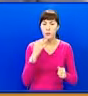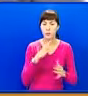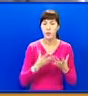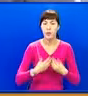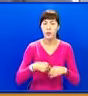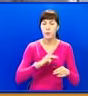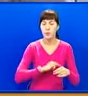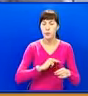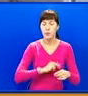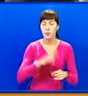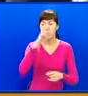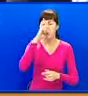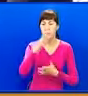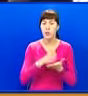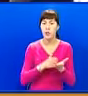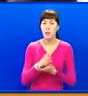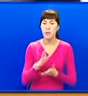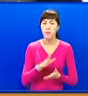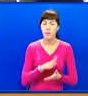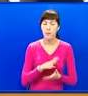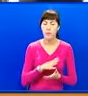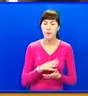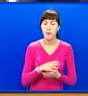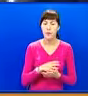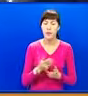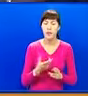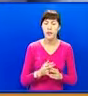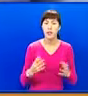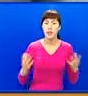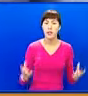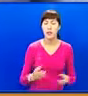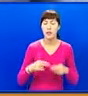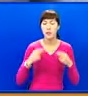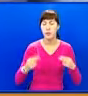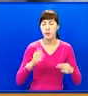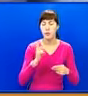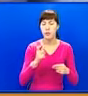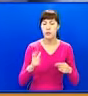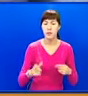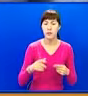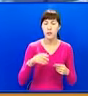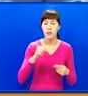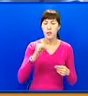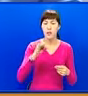отбасыға жұмыс тауып беріп, елге еңбегімен танылып отыр. Гауһар той қарсаңында ыстық ықыласын жаудырған ғарышкер Айзын Айымбетов те дәл осы